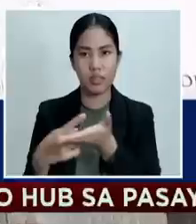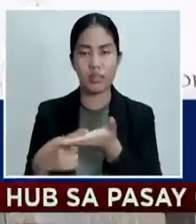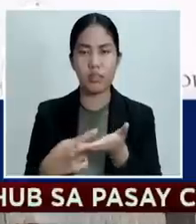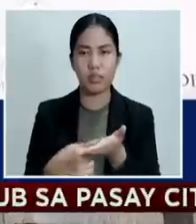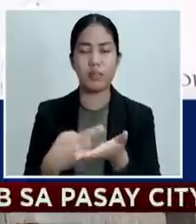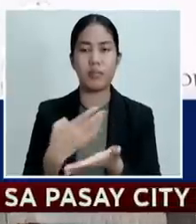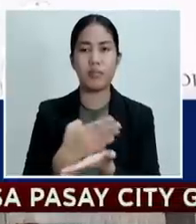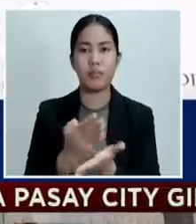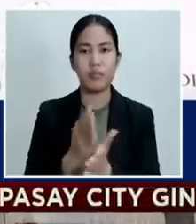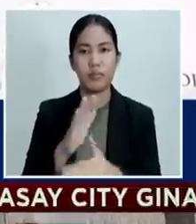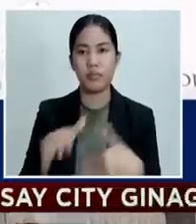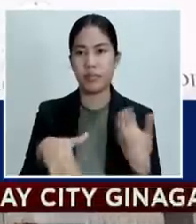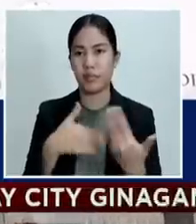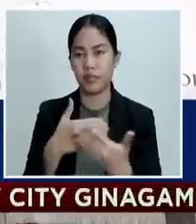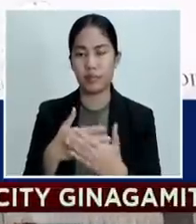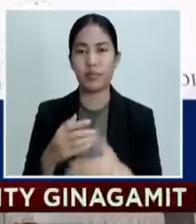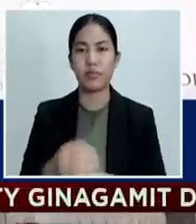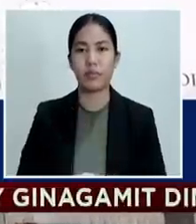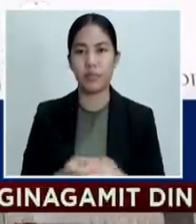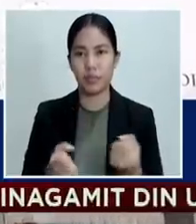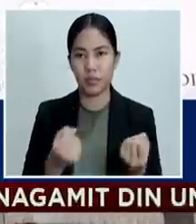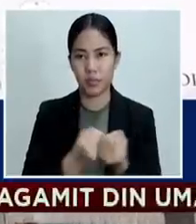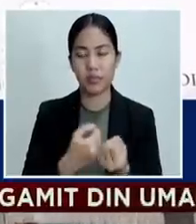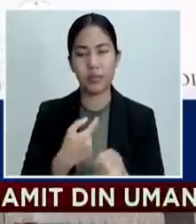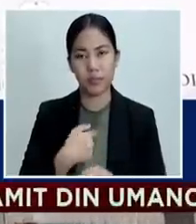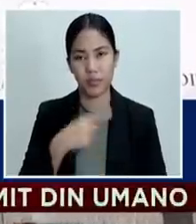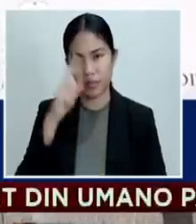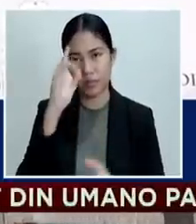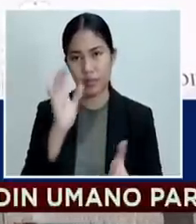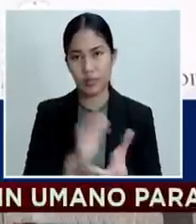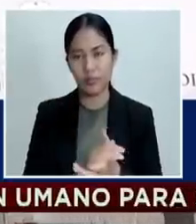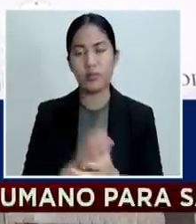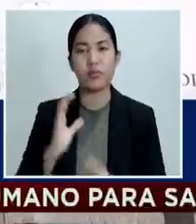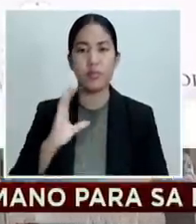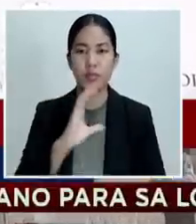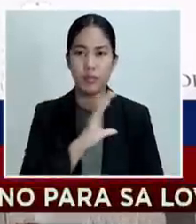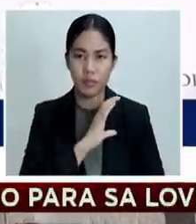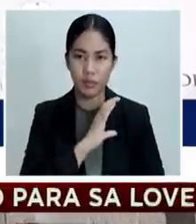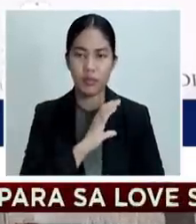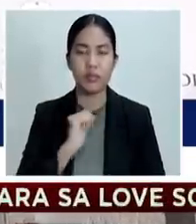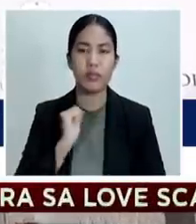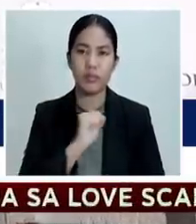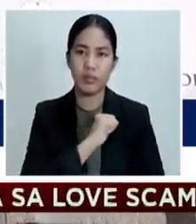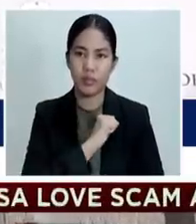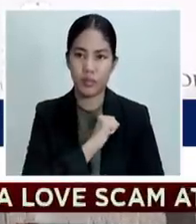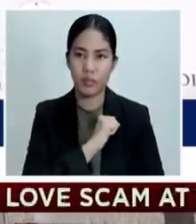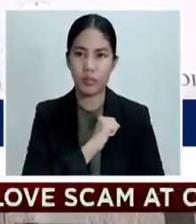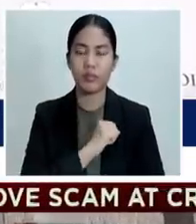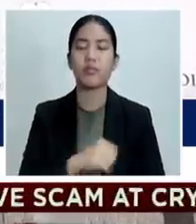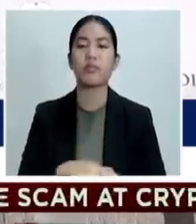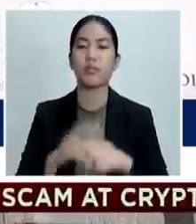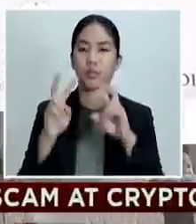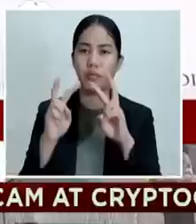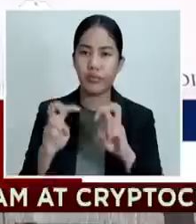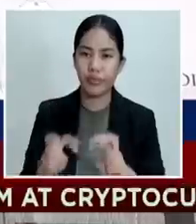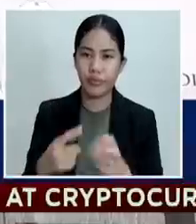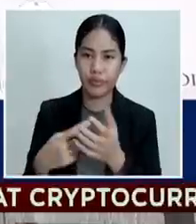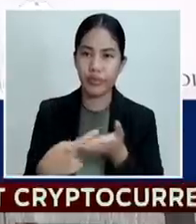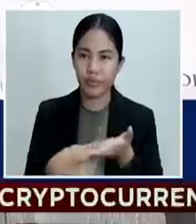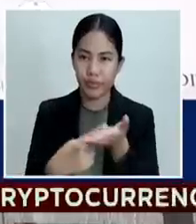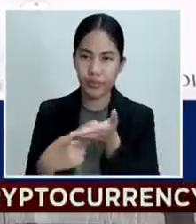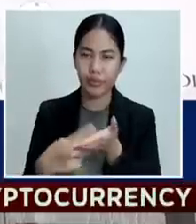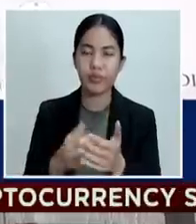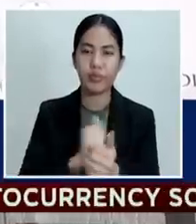participation and cooperation, I'm confident that the House of Representatives will be able to scrutinize, deliberate, and pass a national